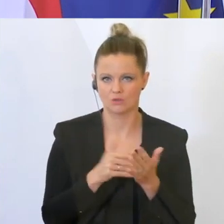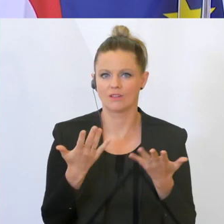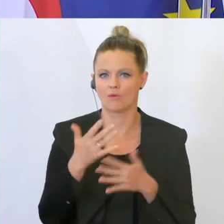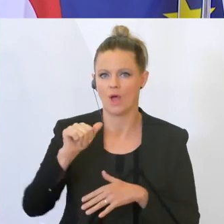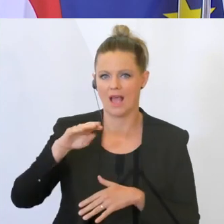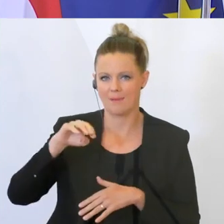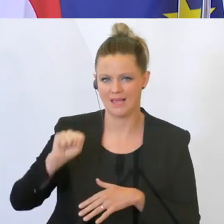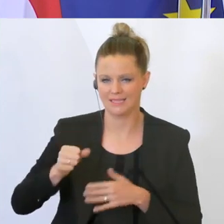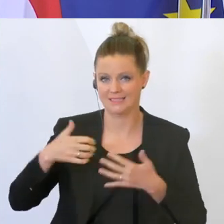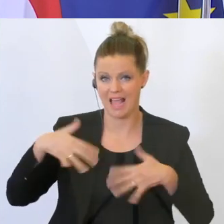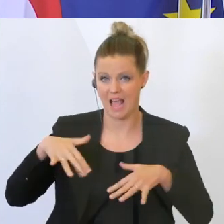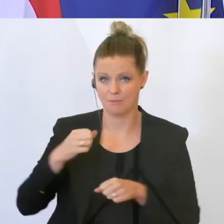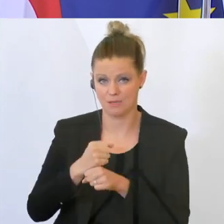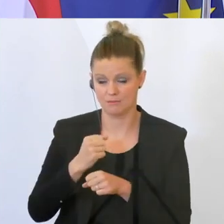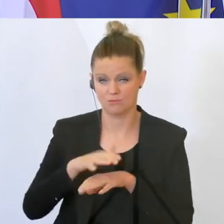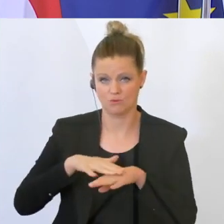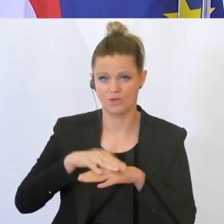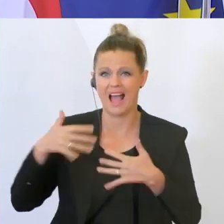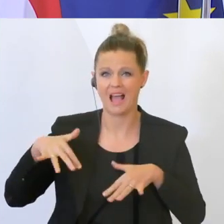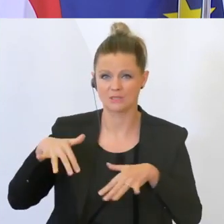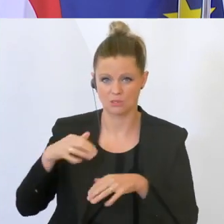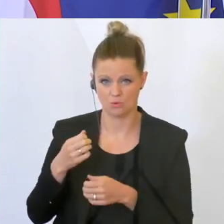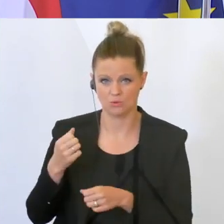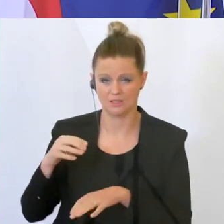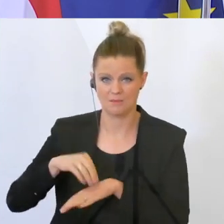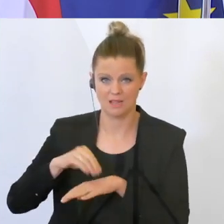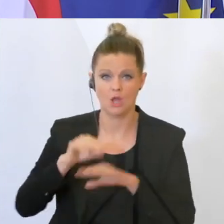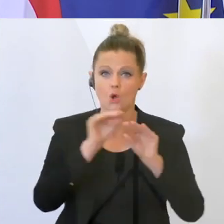AMS arbeitslos vorgemerkt und in Schulung befinden sich